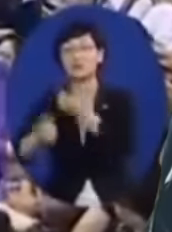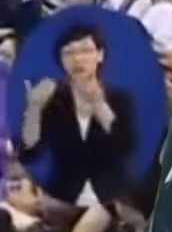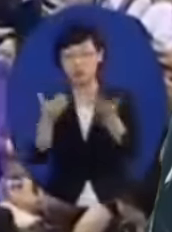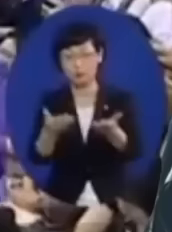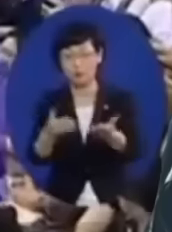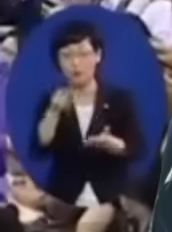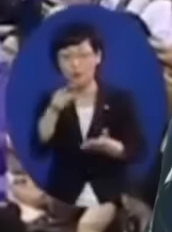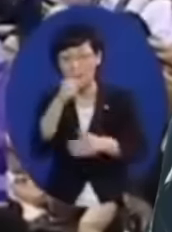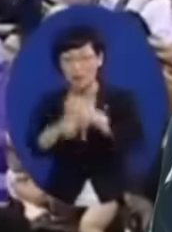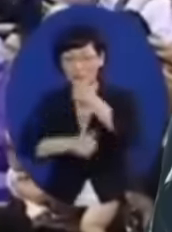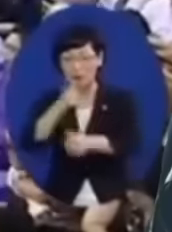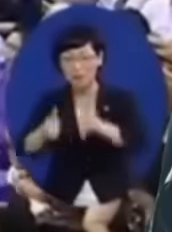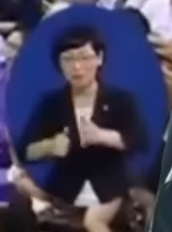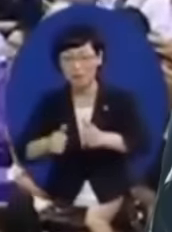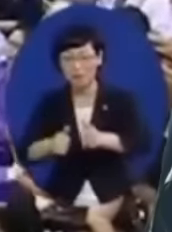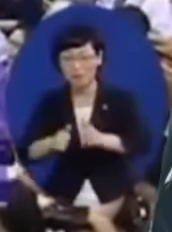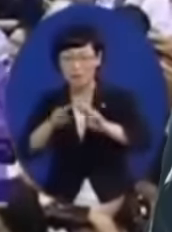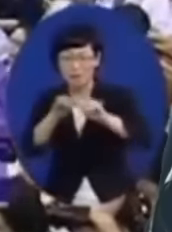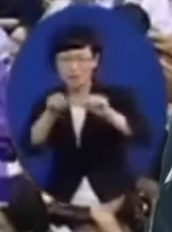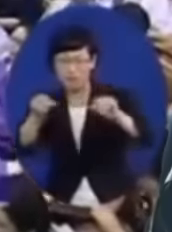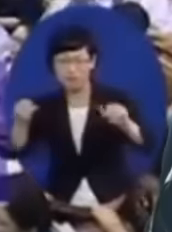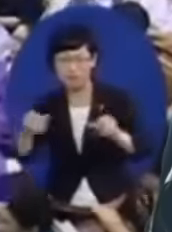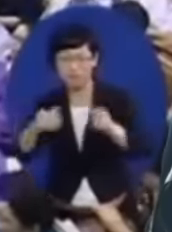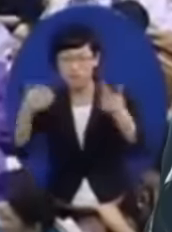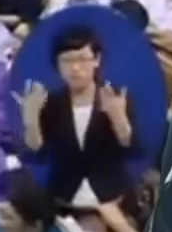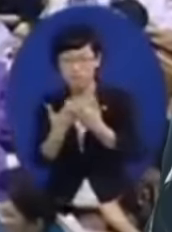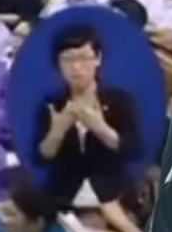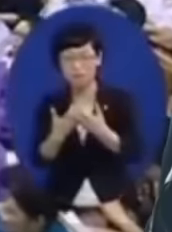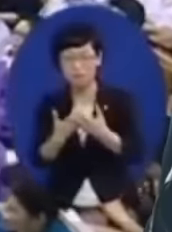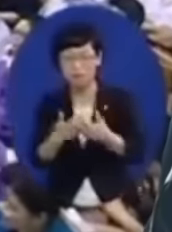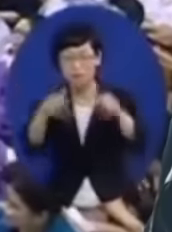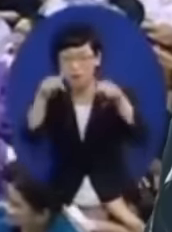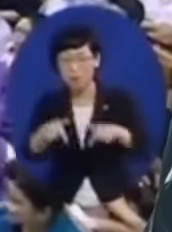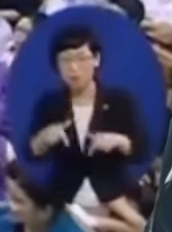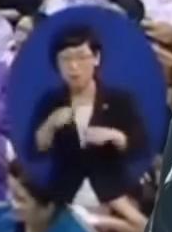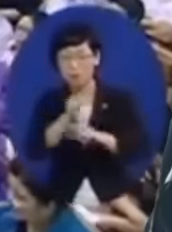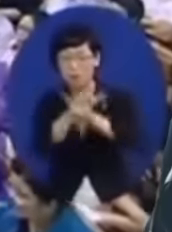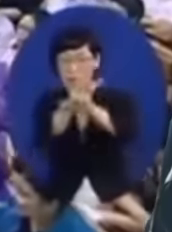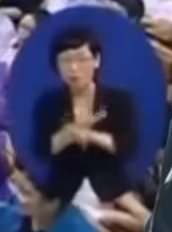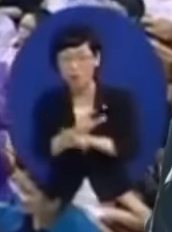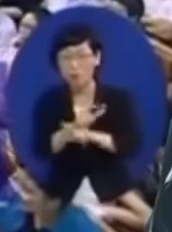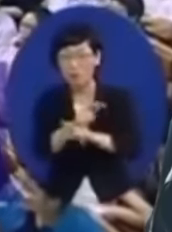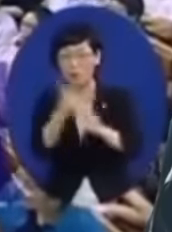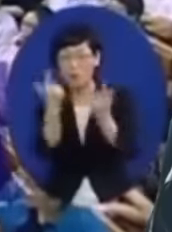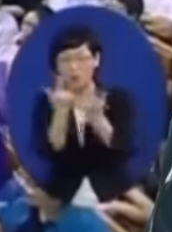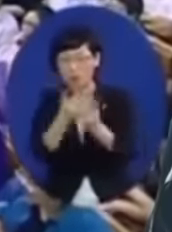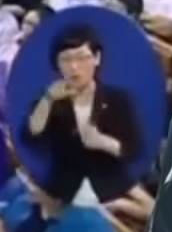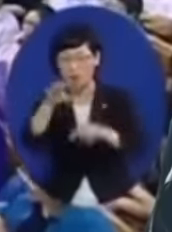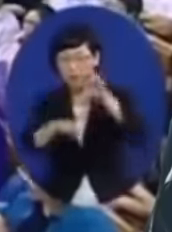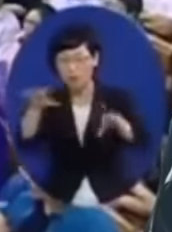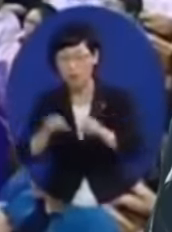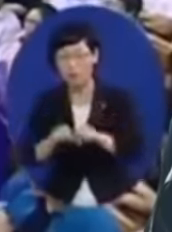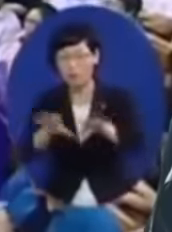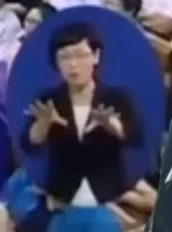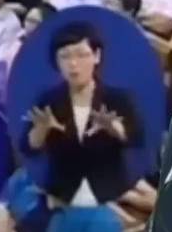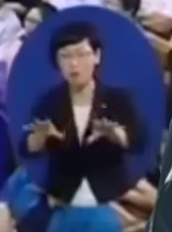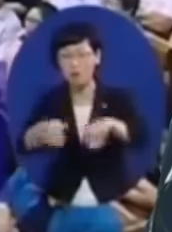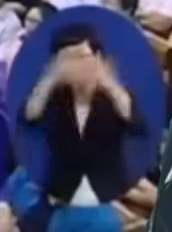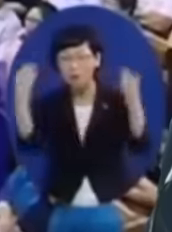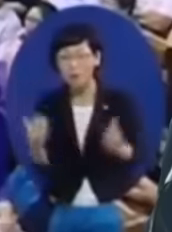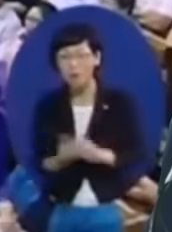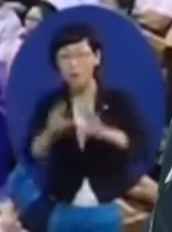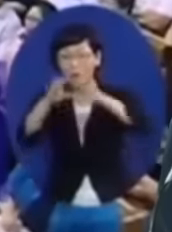자손이 땅의 티끌같이 되어 내가 서쪽과 동쪽과 북쪽과 남쪽으로 퍼져나갈지며